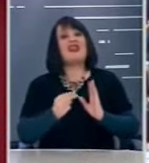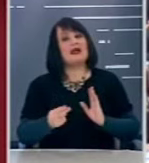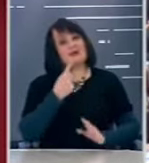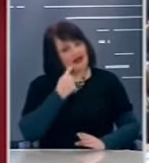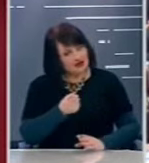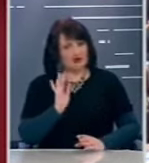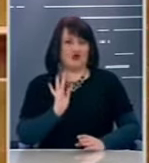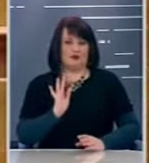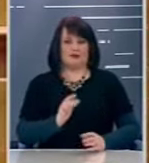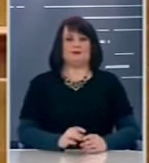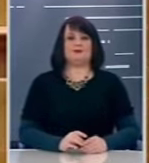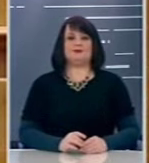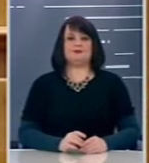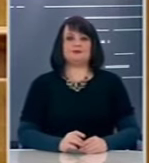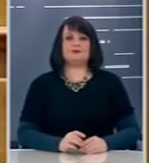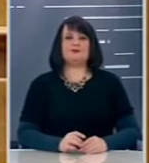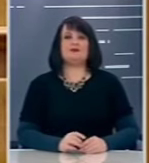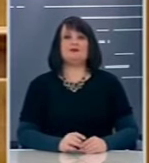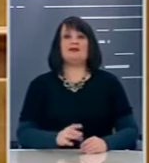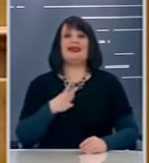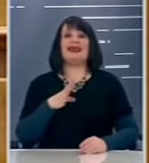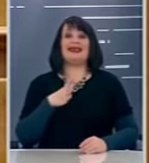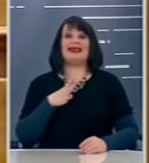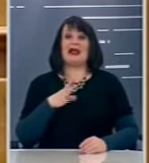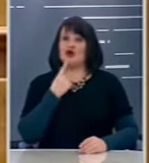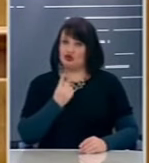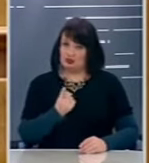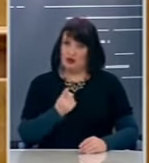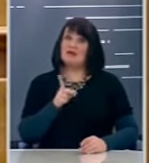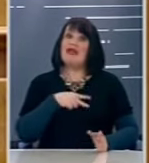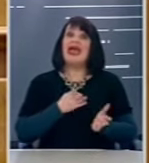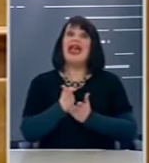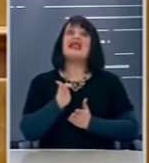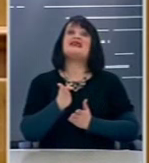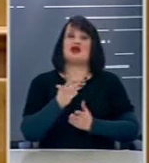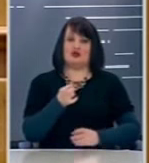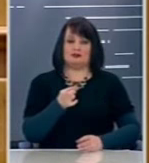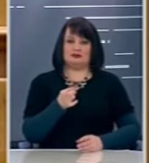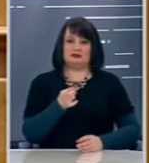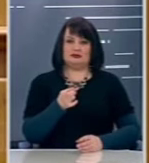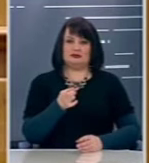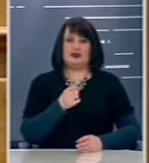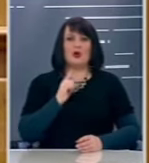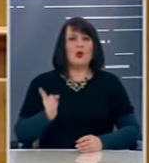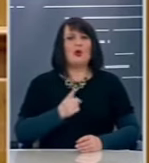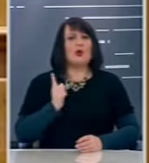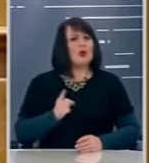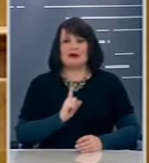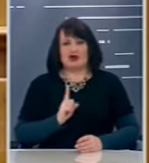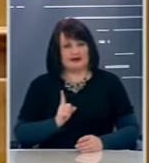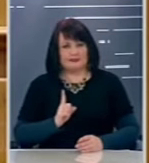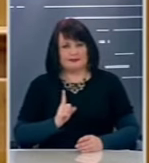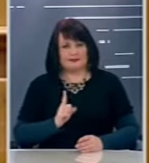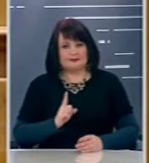ερωτήματα. Θέλω εισαγωγικά να πω ότι έχετε δίκιο. Δεν είναι σύνηθες αυτό